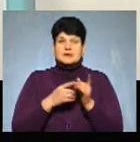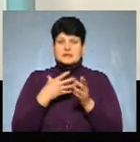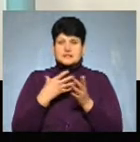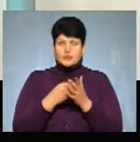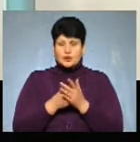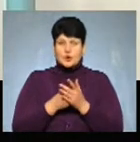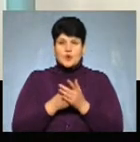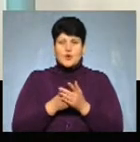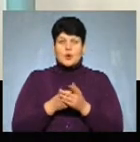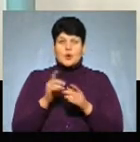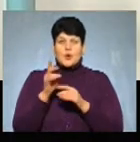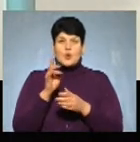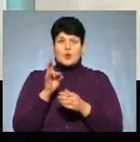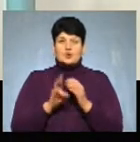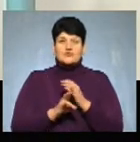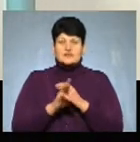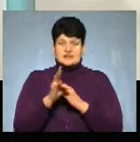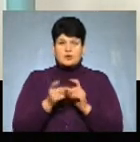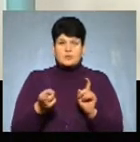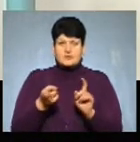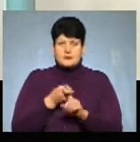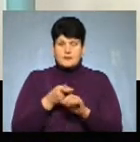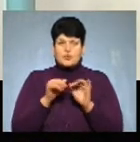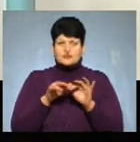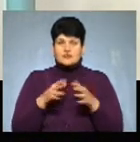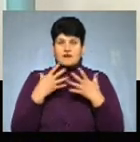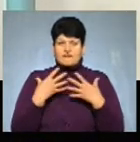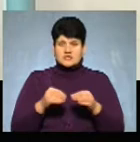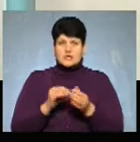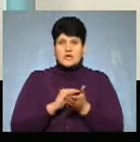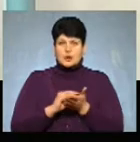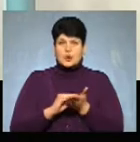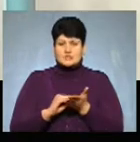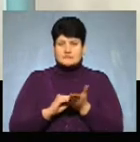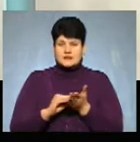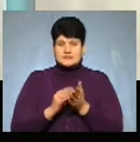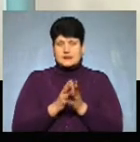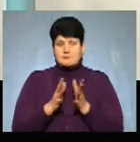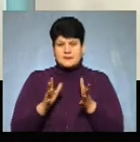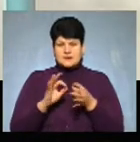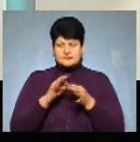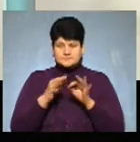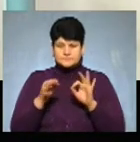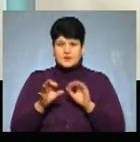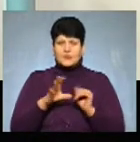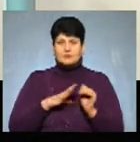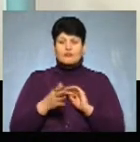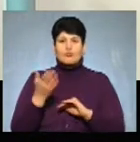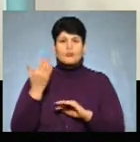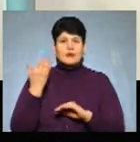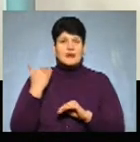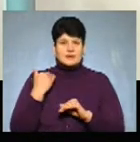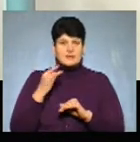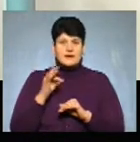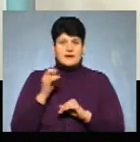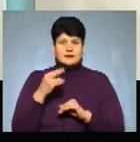змінити свою конфесійну приналежність. Процедура вже розписана більш досконаліше, ніж було в попередній